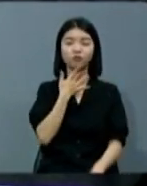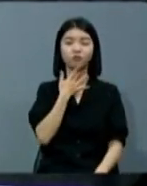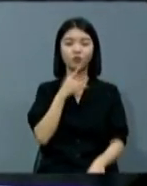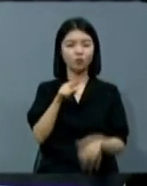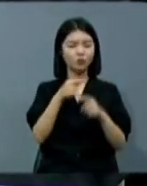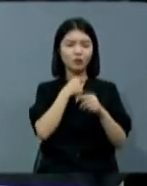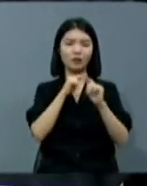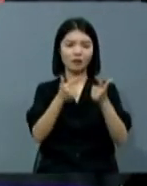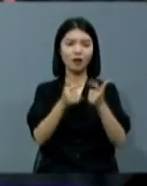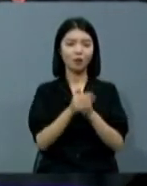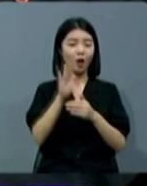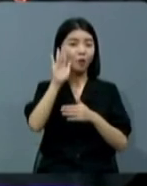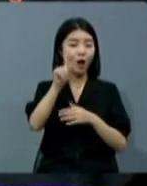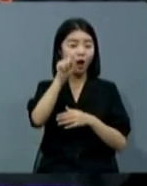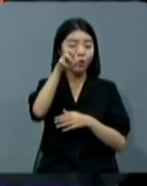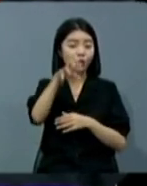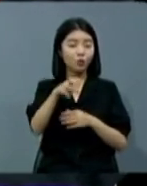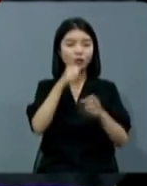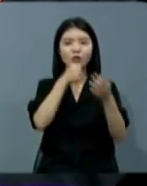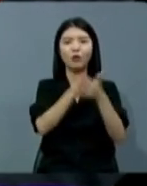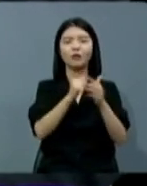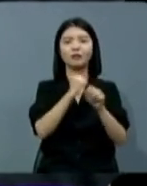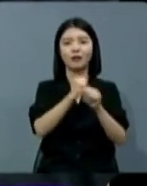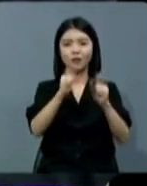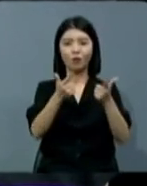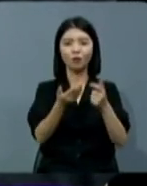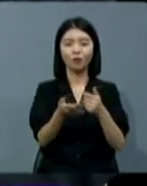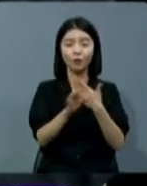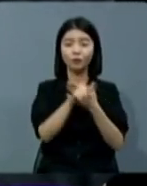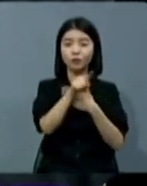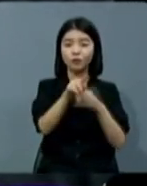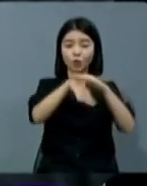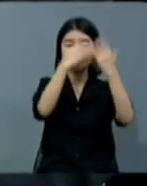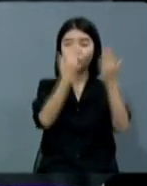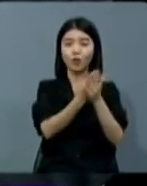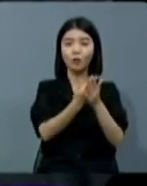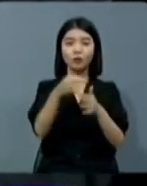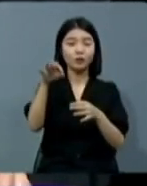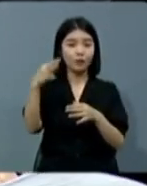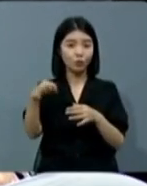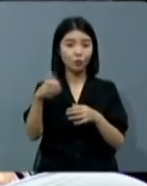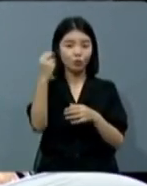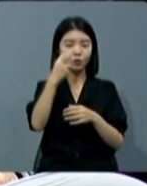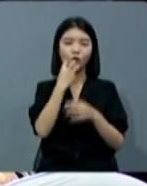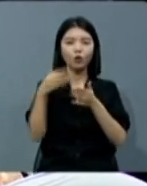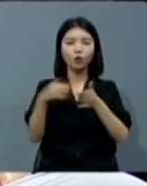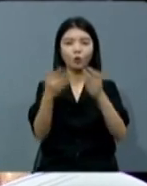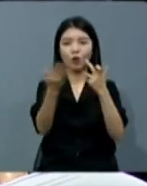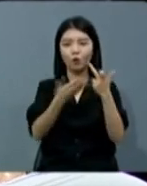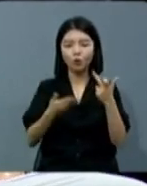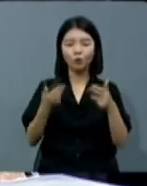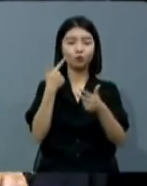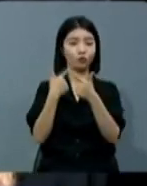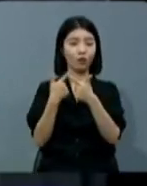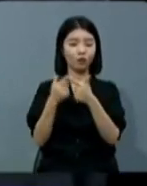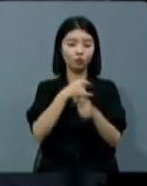사실은 앞으로도 한 명을 또 지정을 안 하겠다는 건데 그러니까 이제는 이게 전부 세종시, 경기도, 강원도, 부산으로